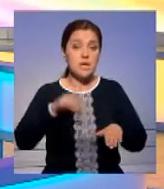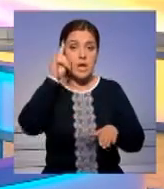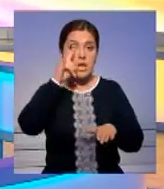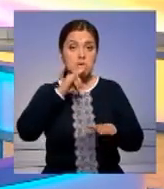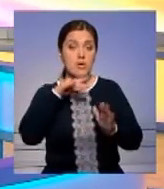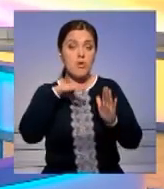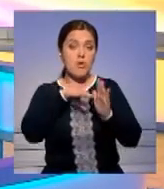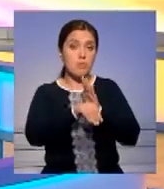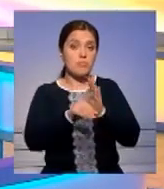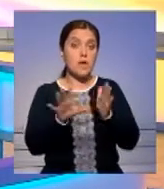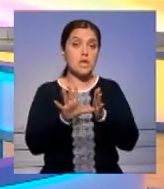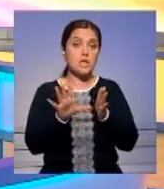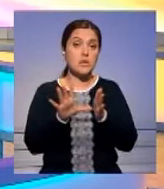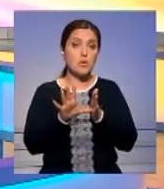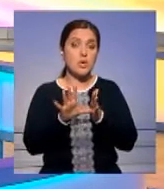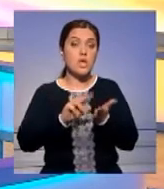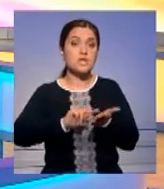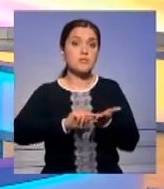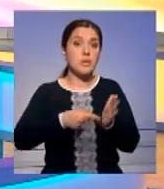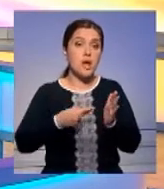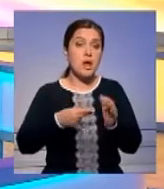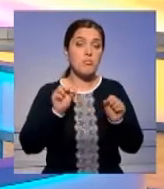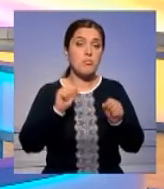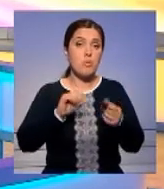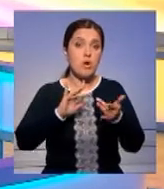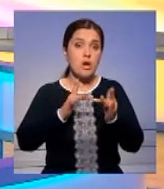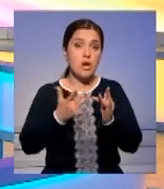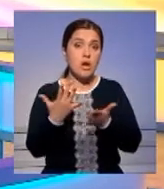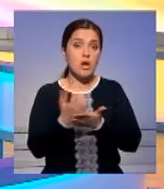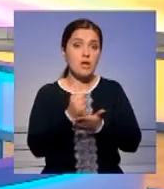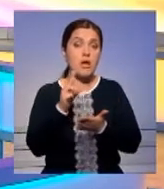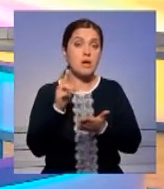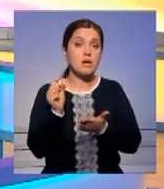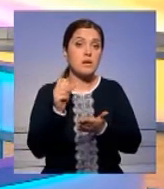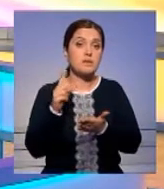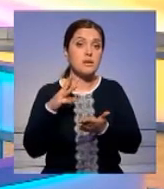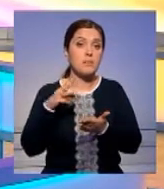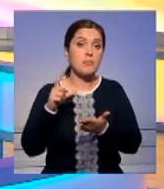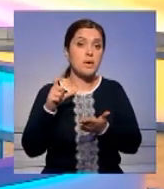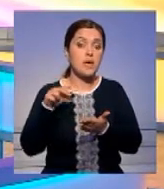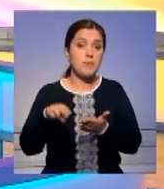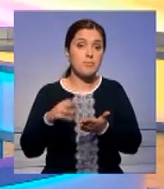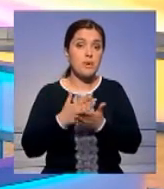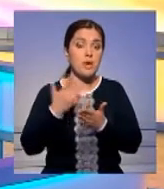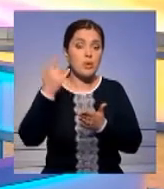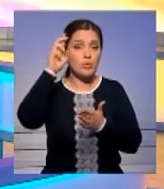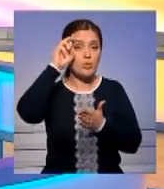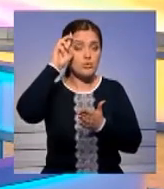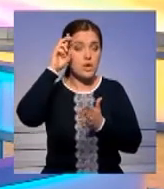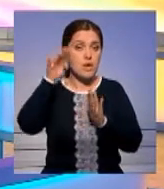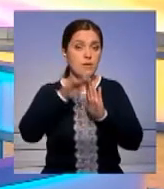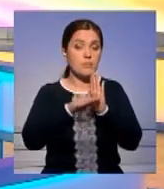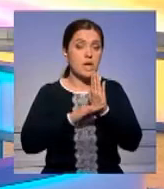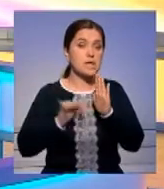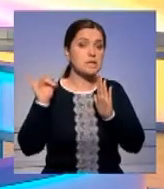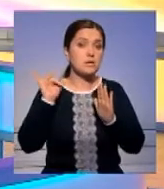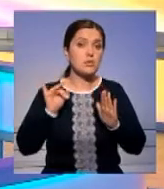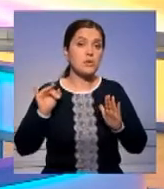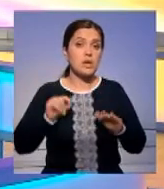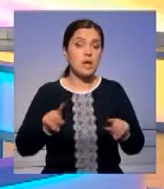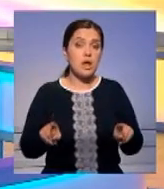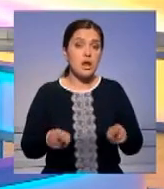электронный справочник. Его в свободном доступе можно найти на сайте Казмэп. Ресурс разработали по программе Рухани Жангыру.